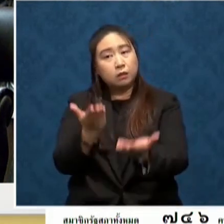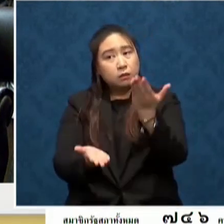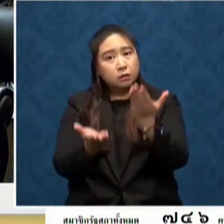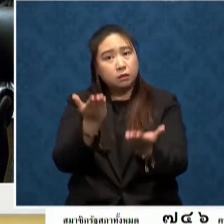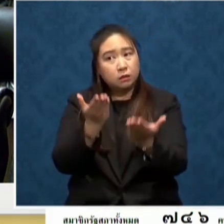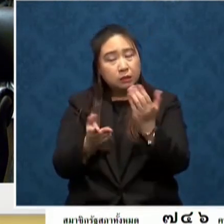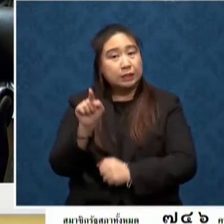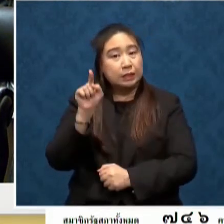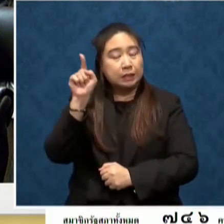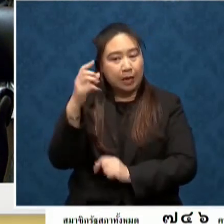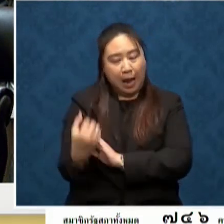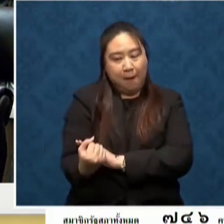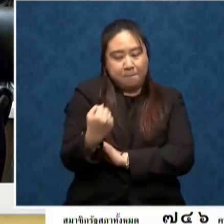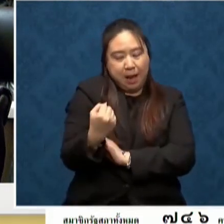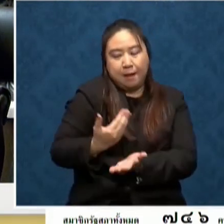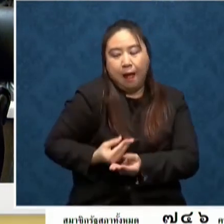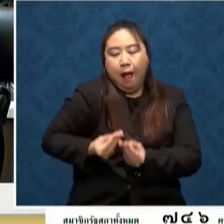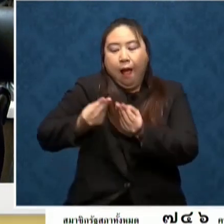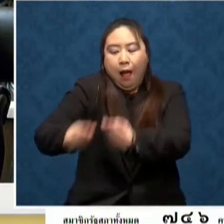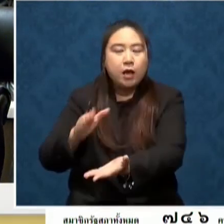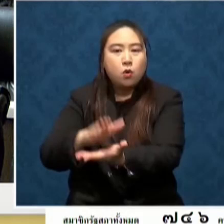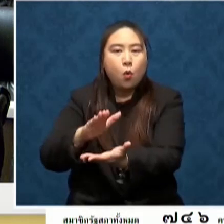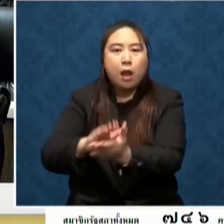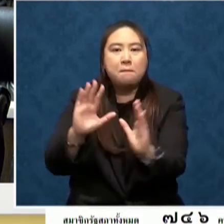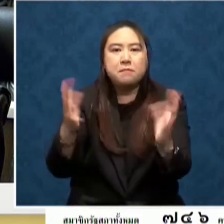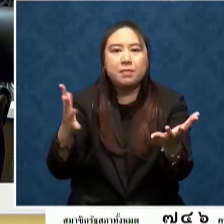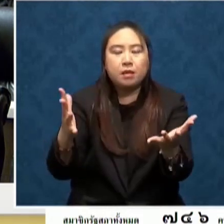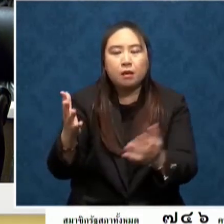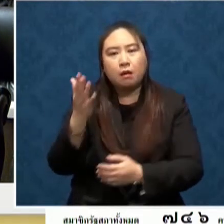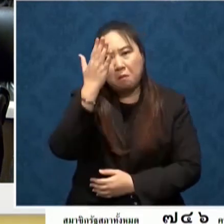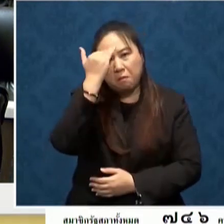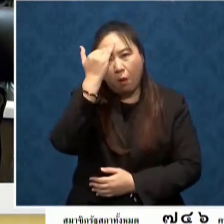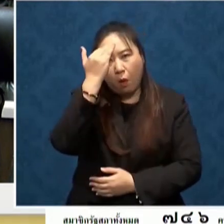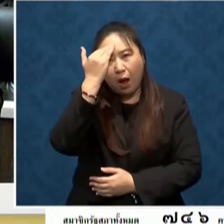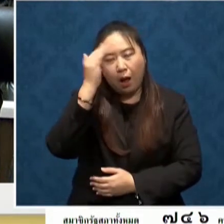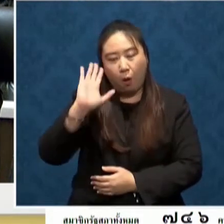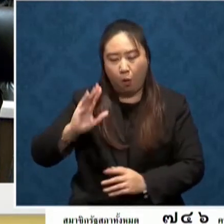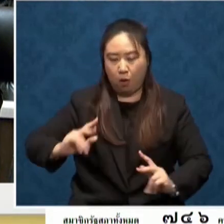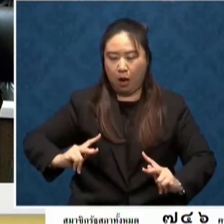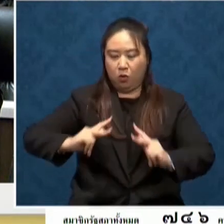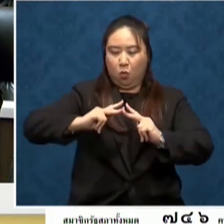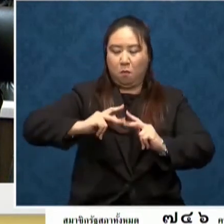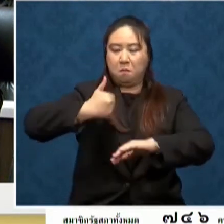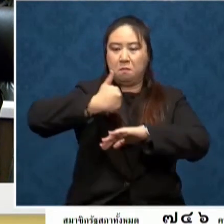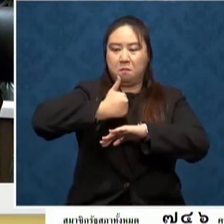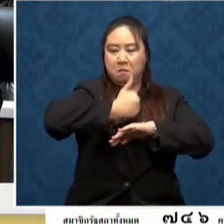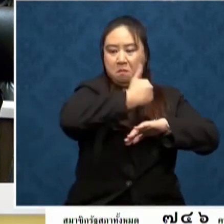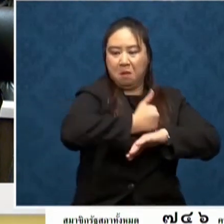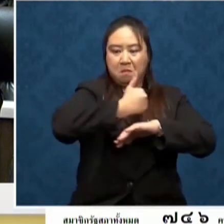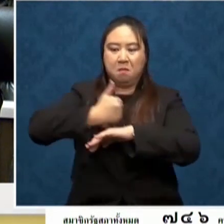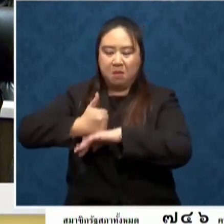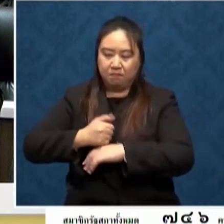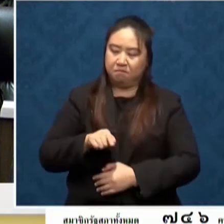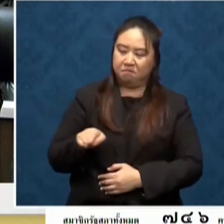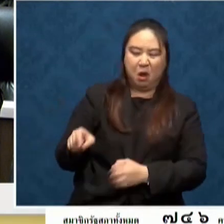ไม่กระใจอำนาดออกไปสู่โรงเรีนคงเป็เพระว่าผู้บริหารระดับสูงของกระสวงไม่